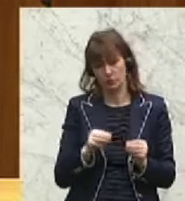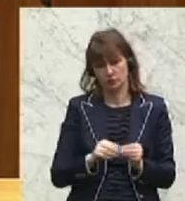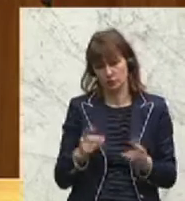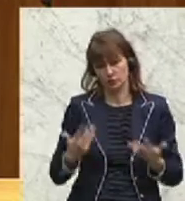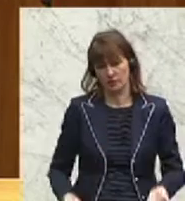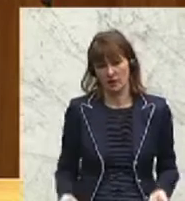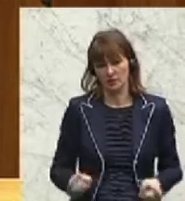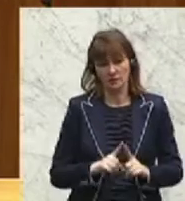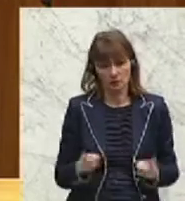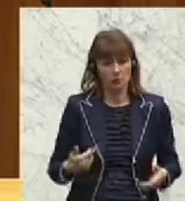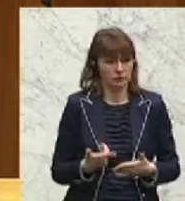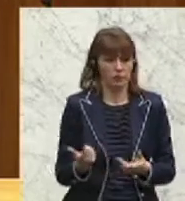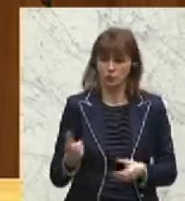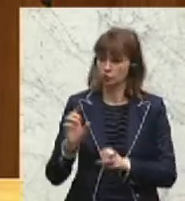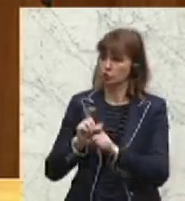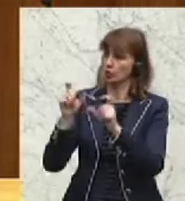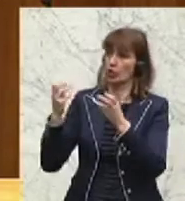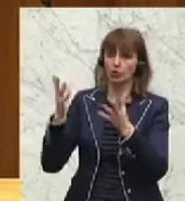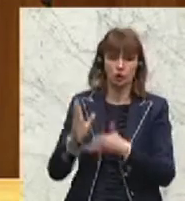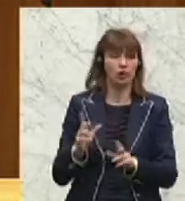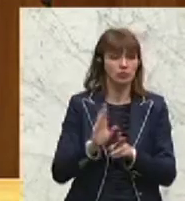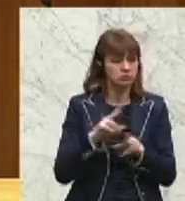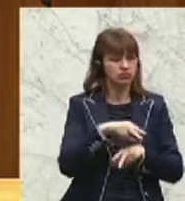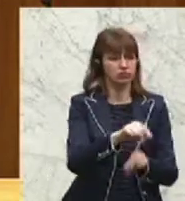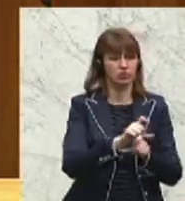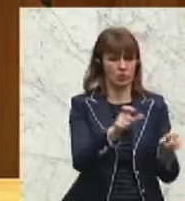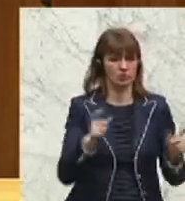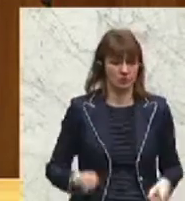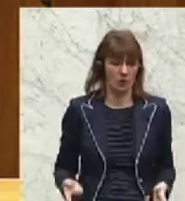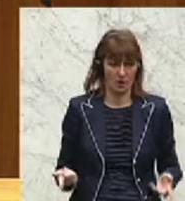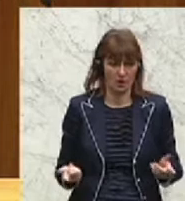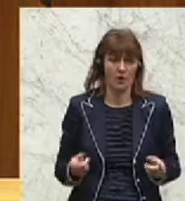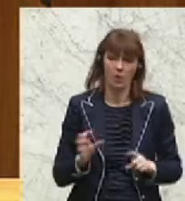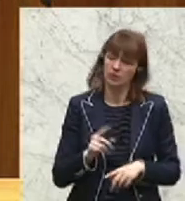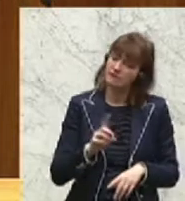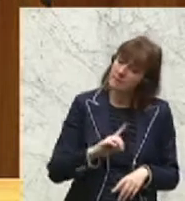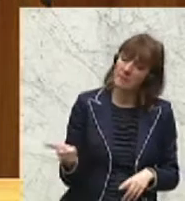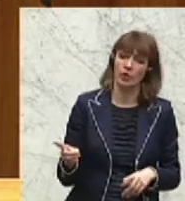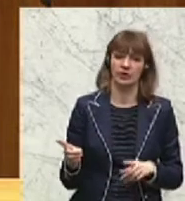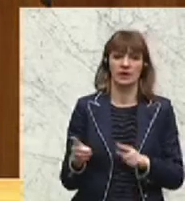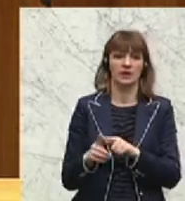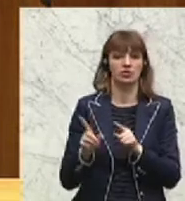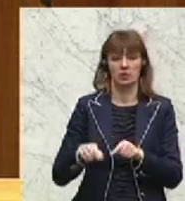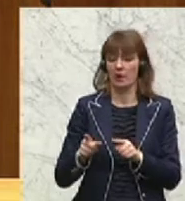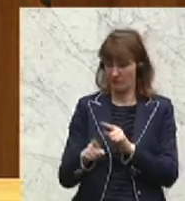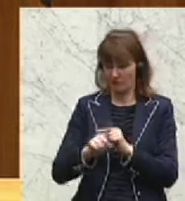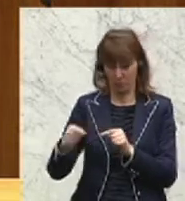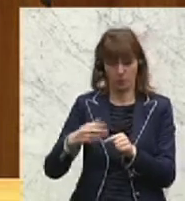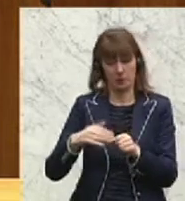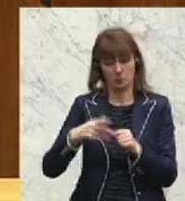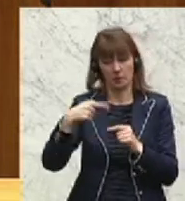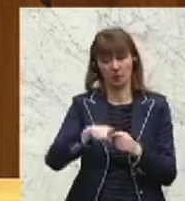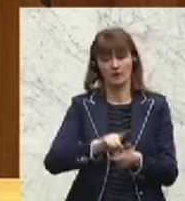abtragen könnte, völlig logisch. Es soll natürlich auch ein Wettverbot geben, indem man nicht quasi ins Casino geht und wie